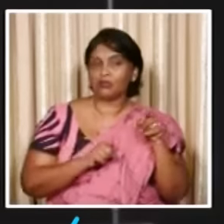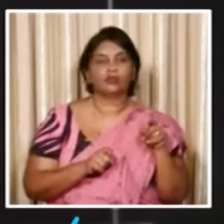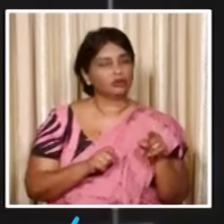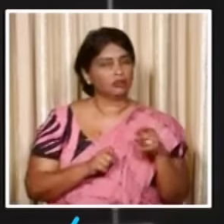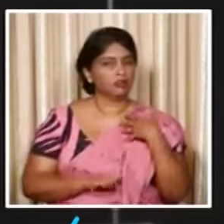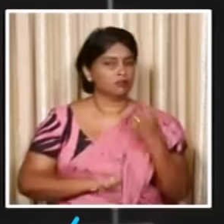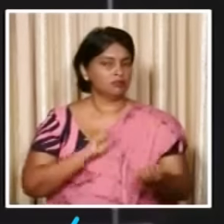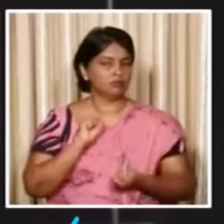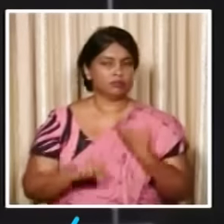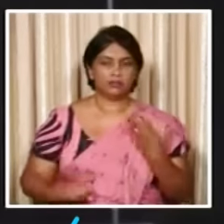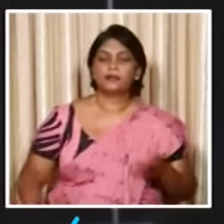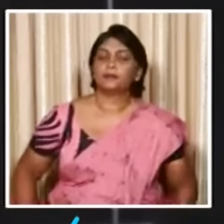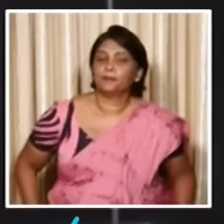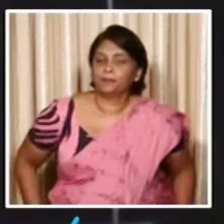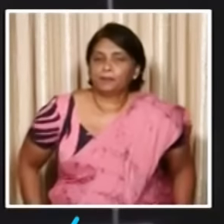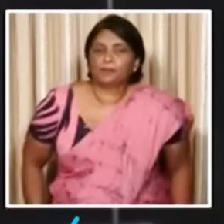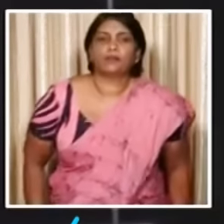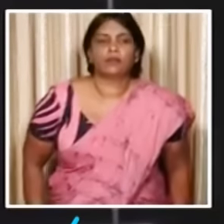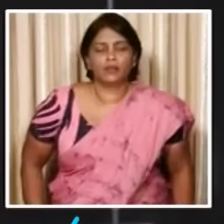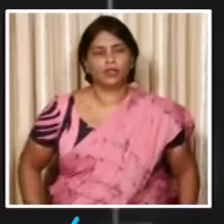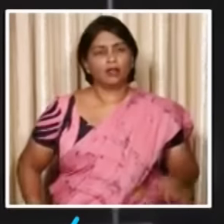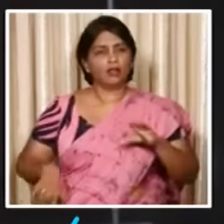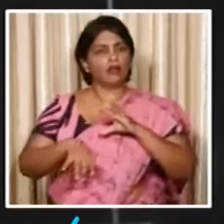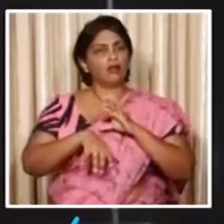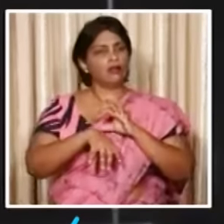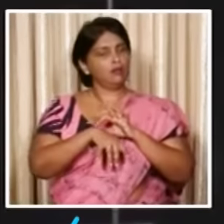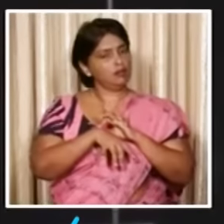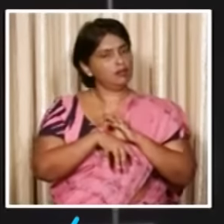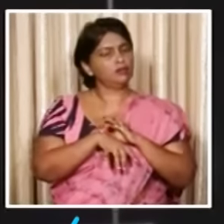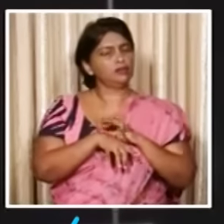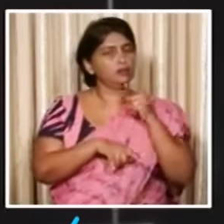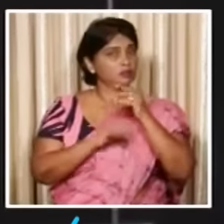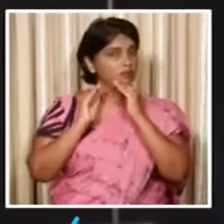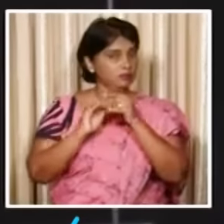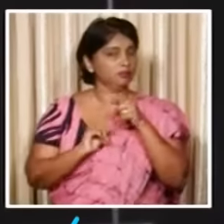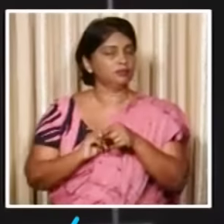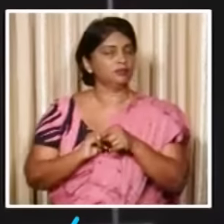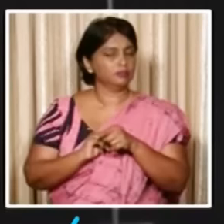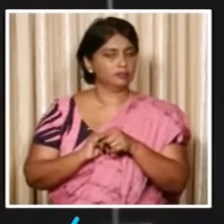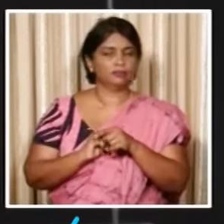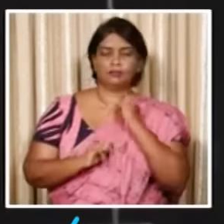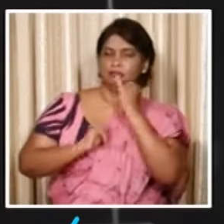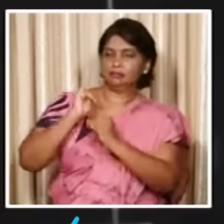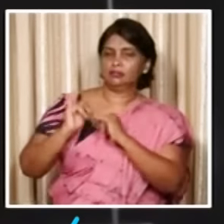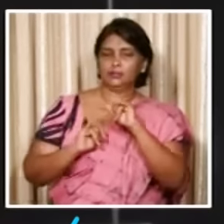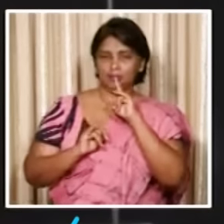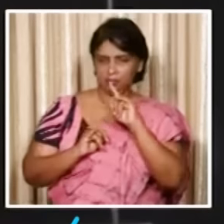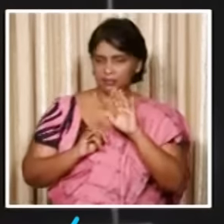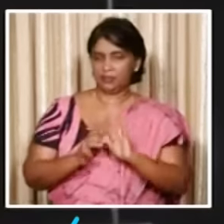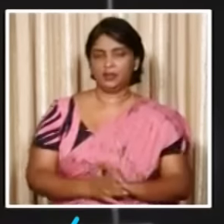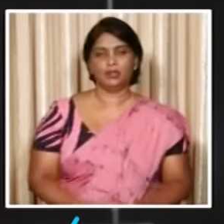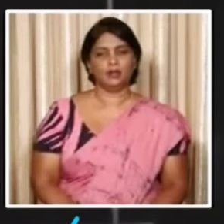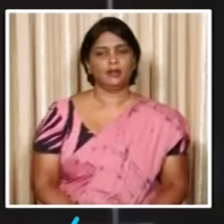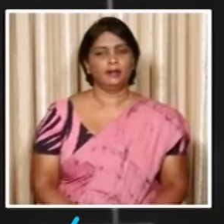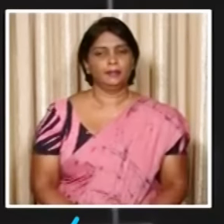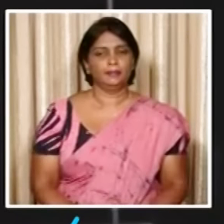அந்த வைத்தியசாலைக்கு முன்பாக தாங்கள் நிகழ்த்திய சில போராட்டங்கள் அல்லது தங்கள் உணர்வுகளை வெளிப்படுத்தியதன் காரணமாக வைத்தியசாலைக்கு